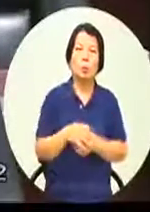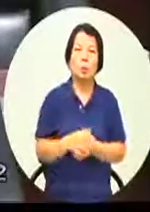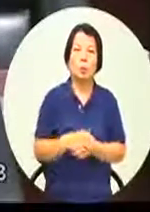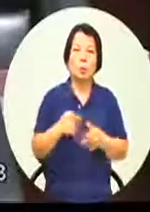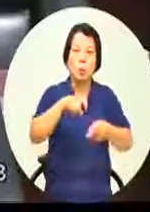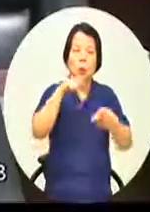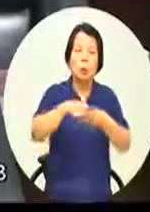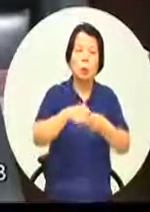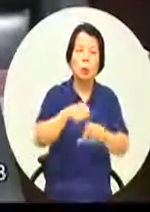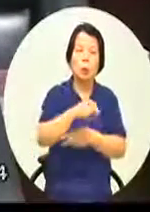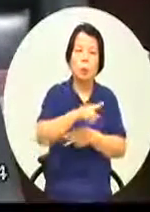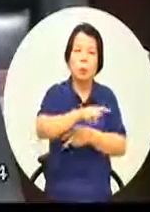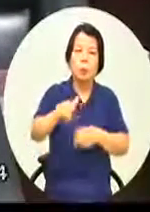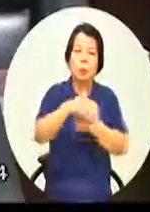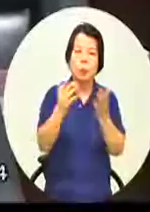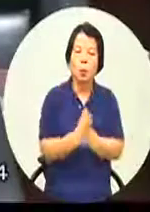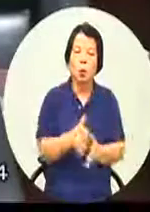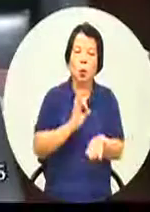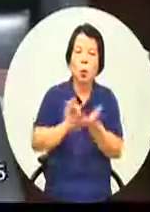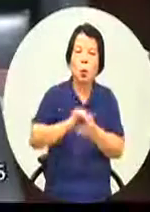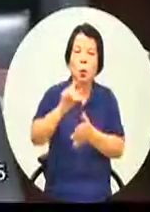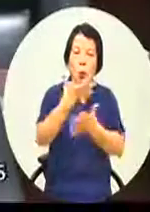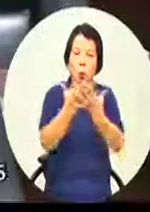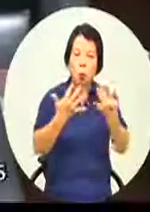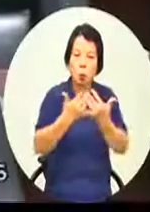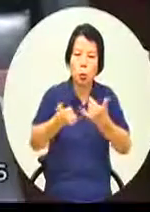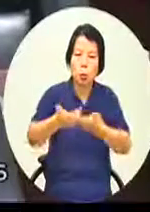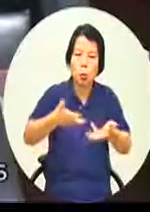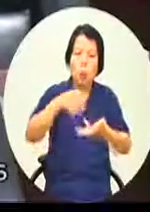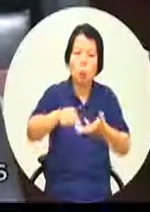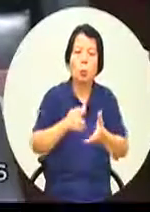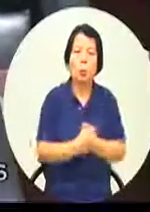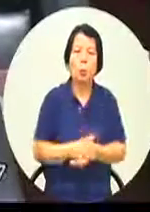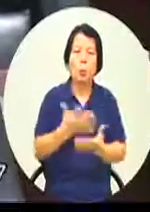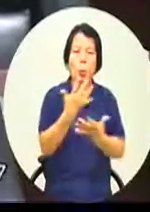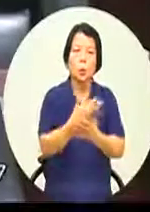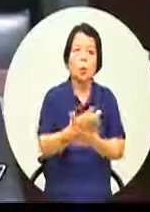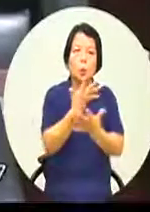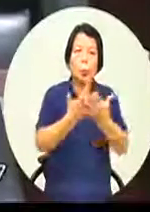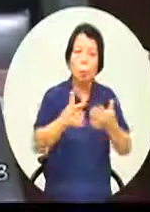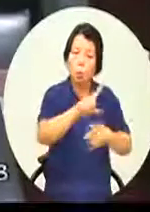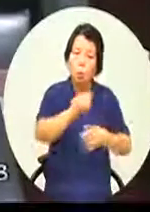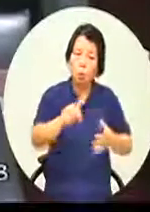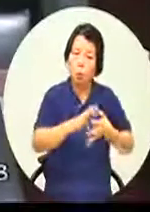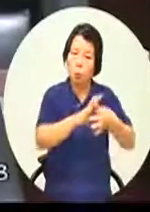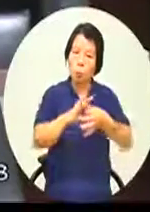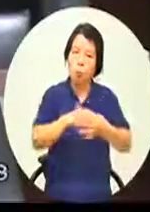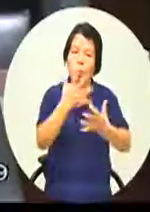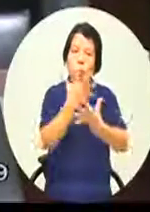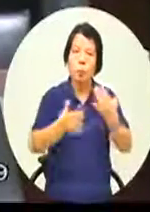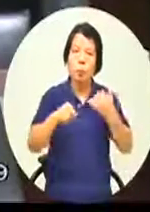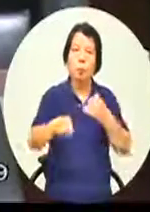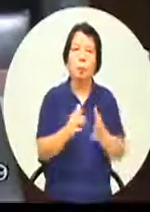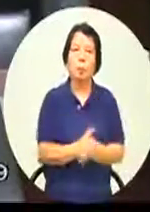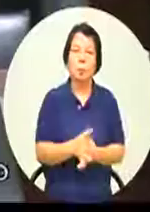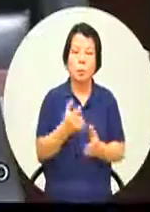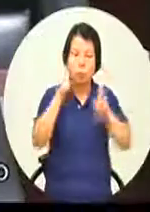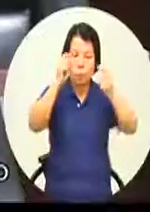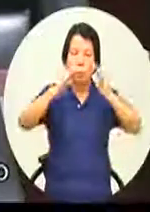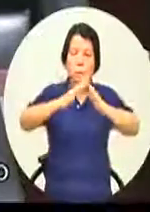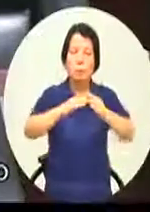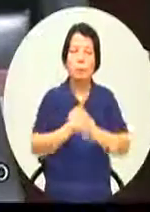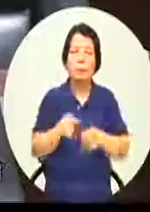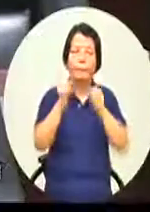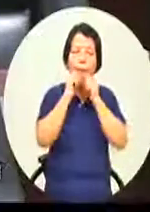何运用我们的电子商务系统，还有我们的物联网，然后行销我们，包括我们可能是我们高雄市的品